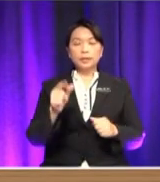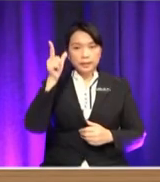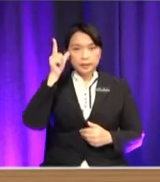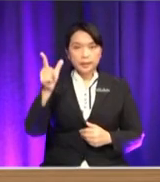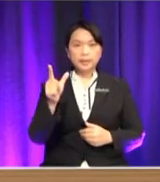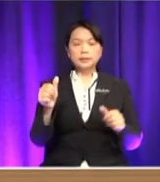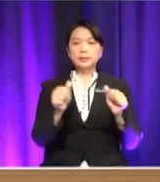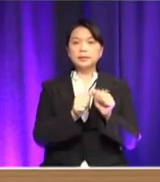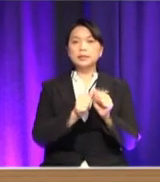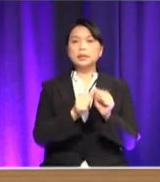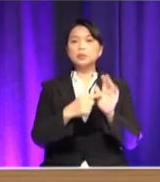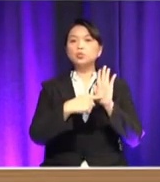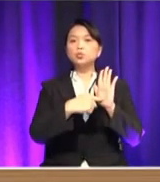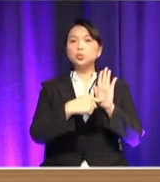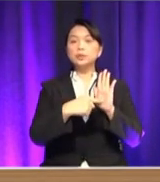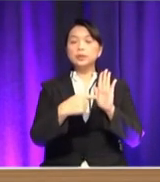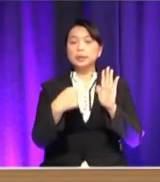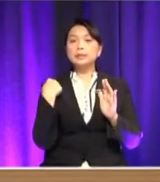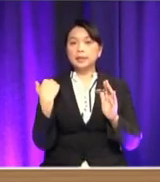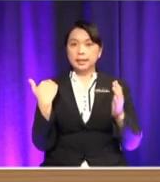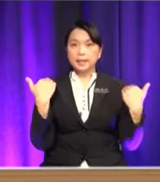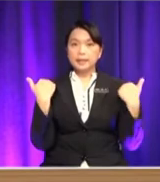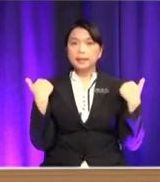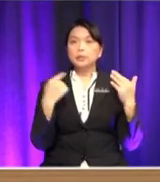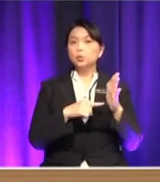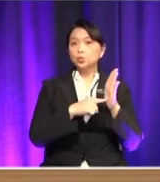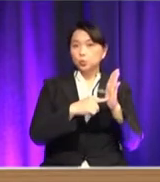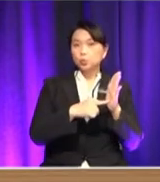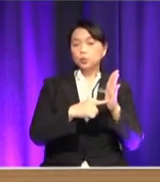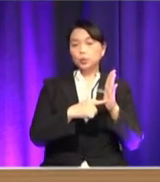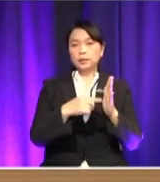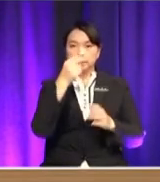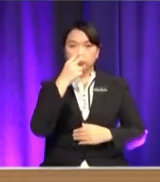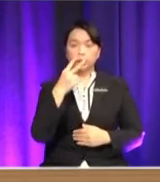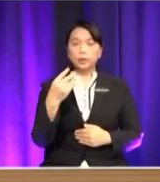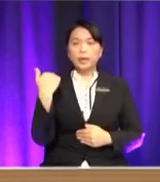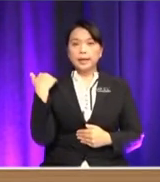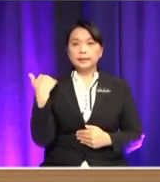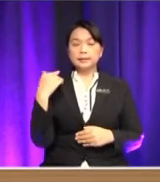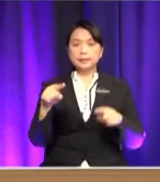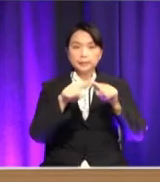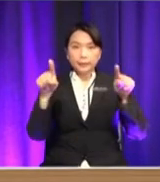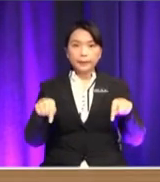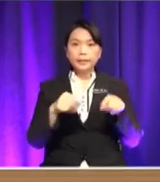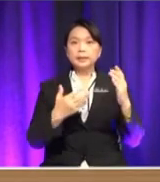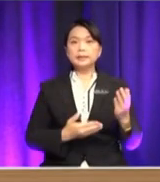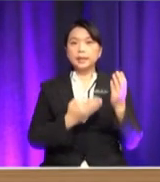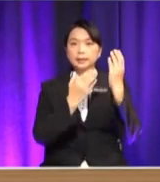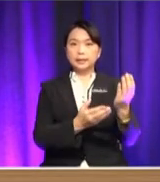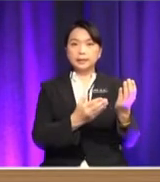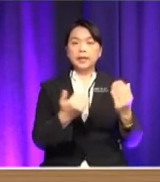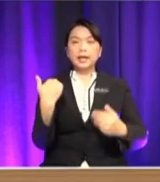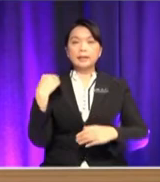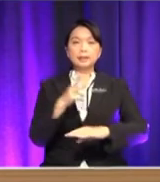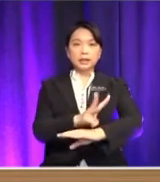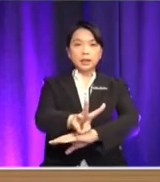diberikan disediakan Tuliskan tapak cadangan Oke dekat tapak cadangnya Nyi kita boleh lihat di punya kawasan